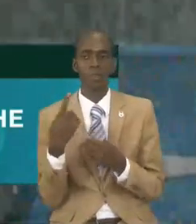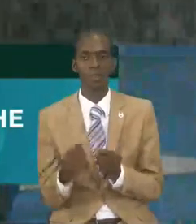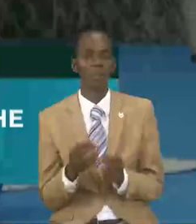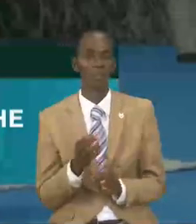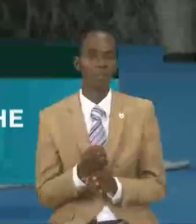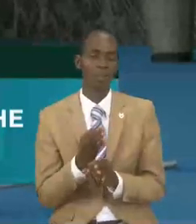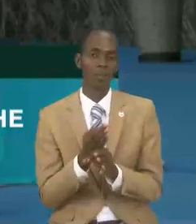pour la résurrection.